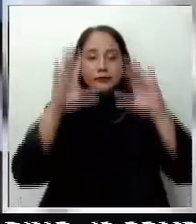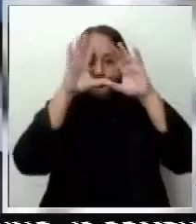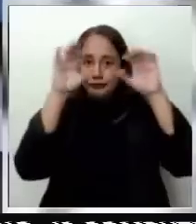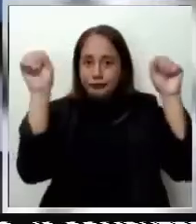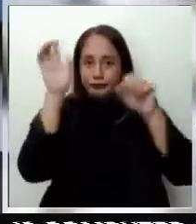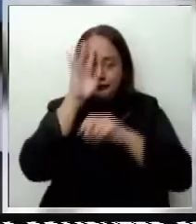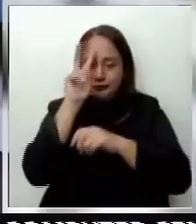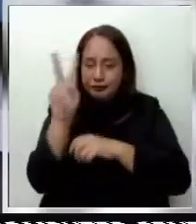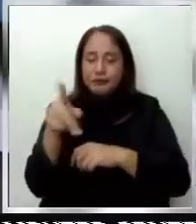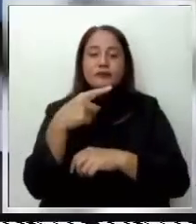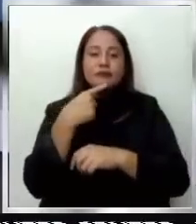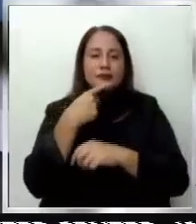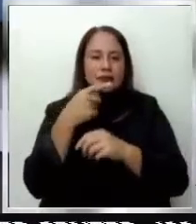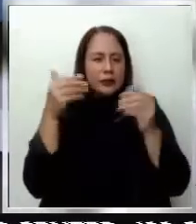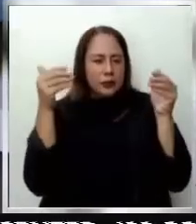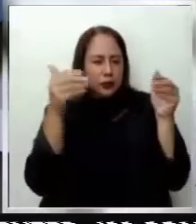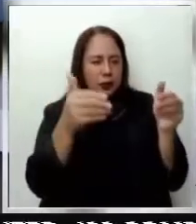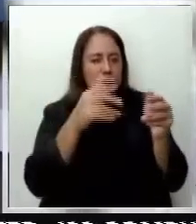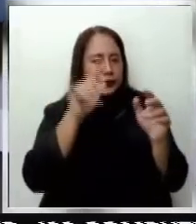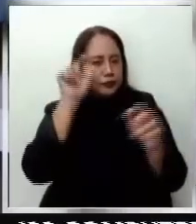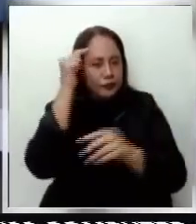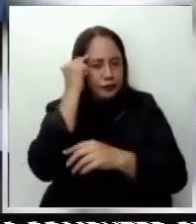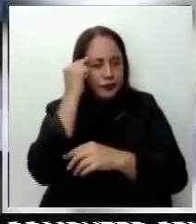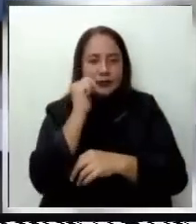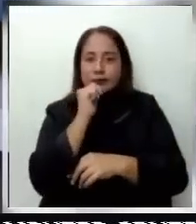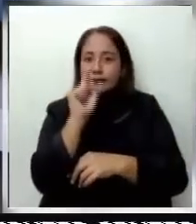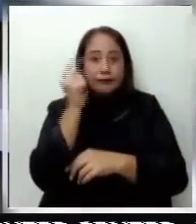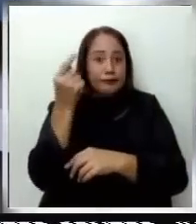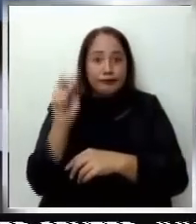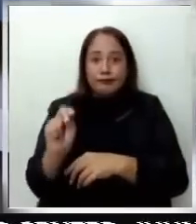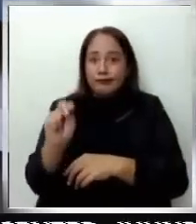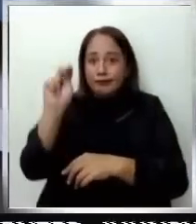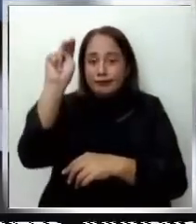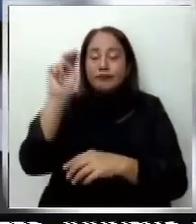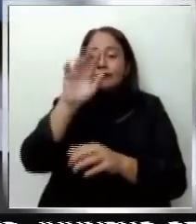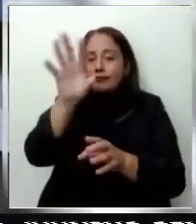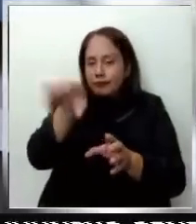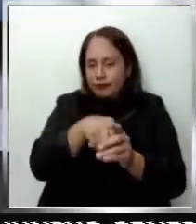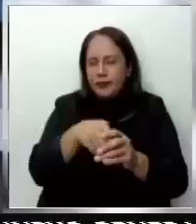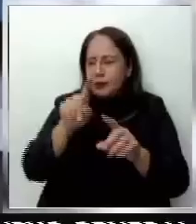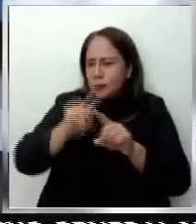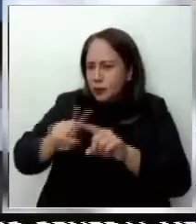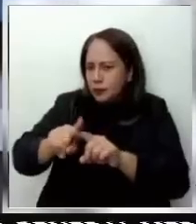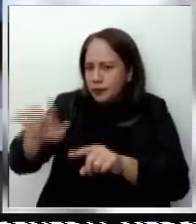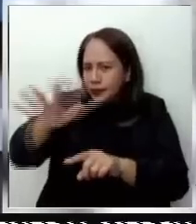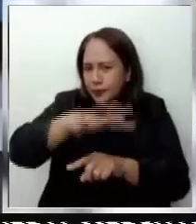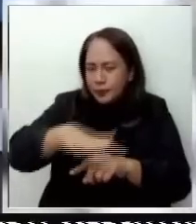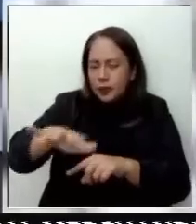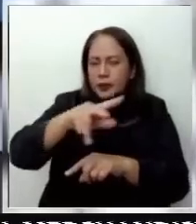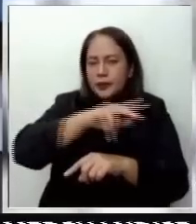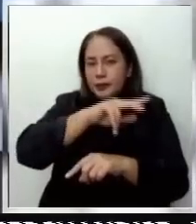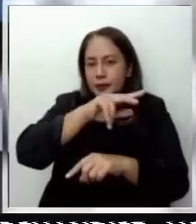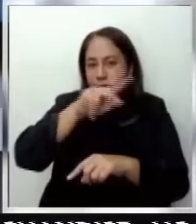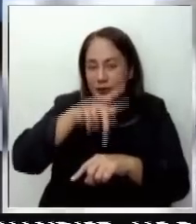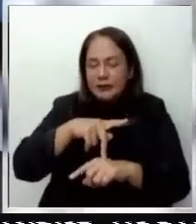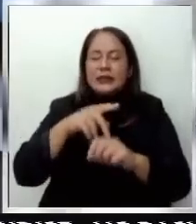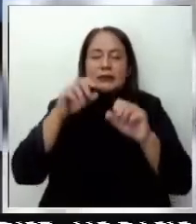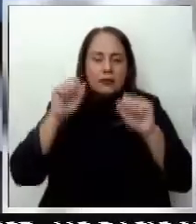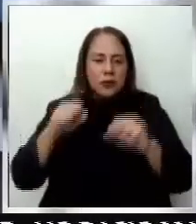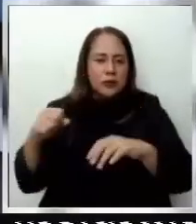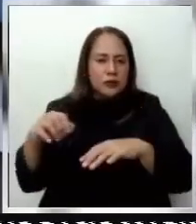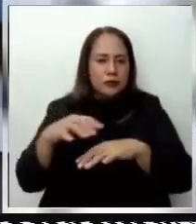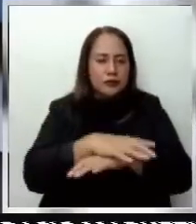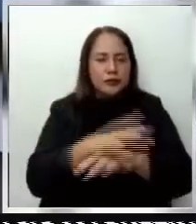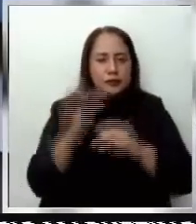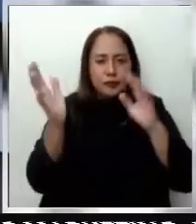na nakatutok ang gobyerno hindi lang sa norte, kundi pati na rin sa ibang lugar na posibleng maapektuhan ng bagyo. Nakahanda na raw